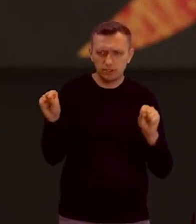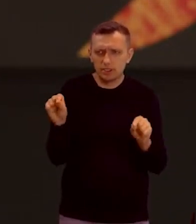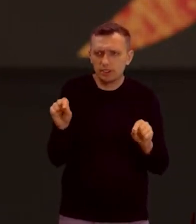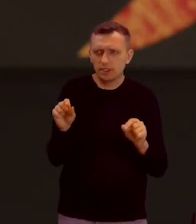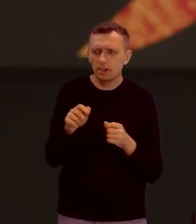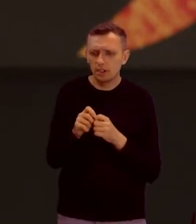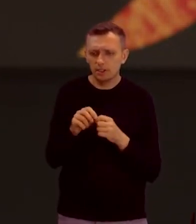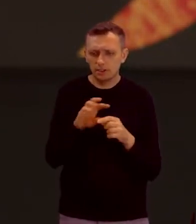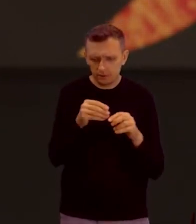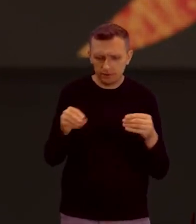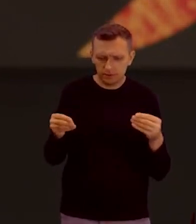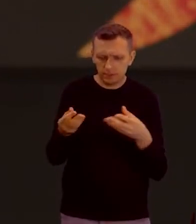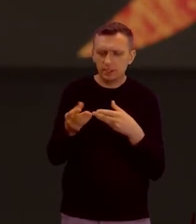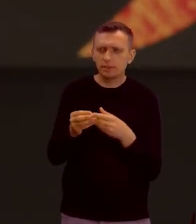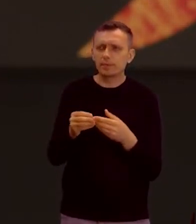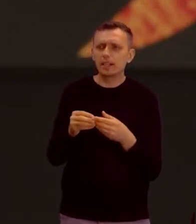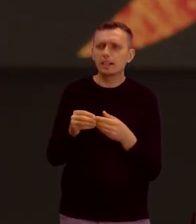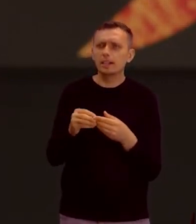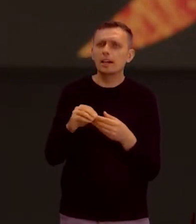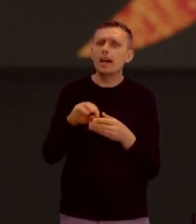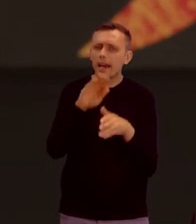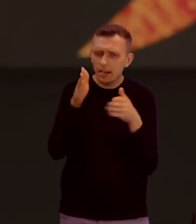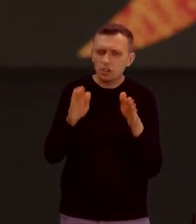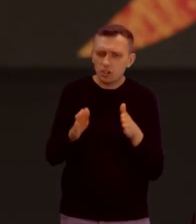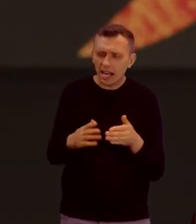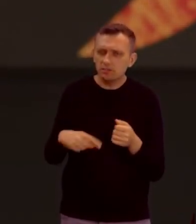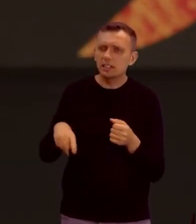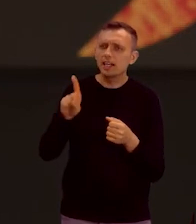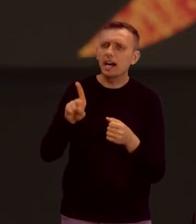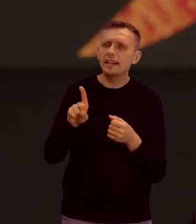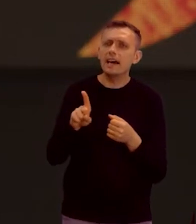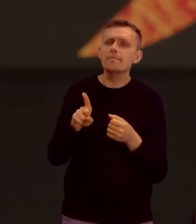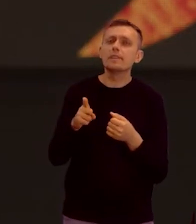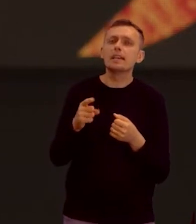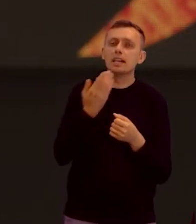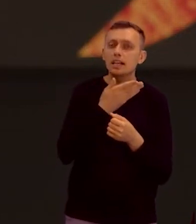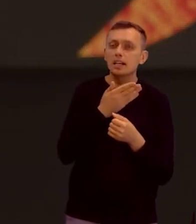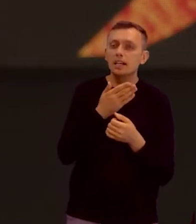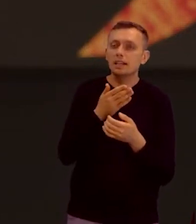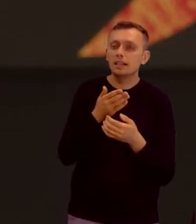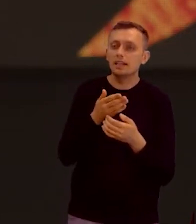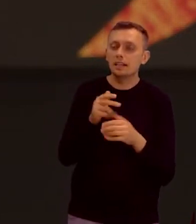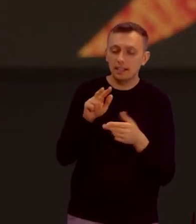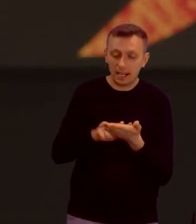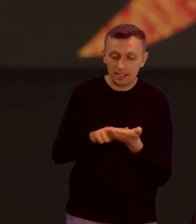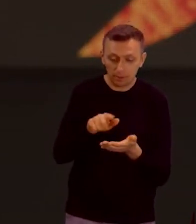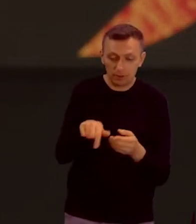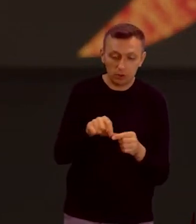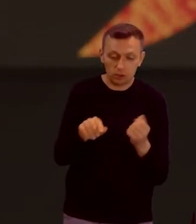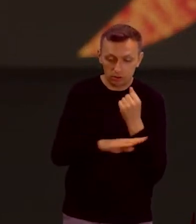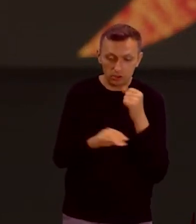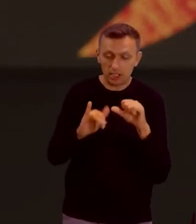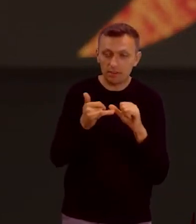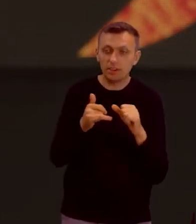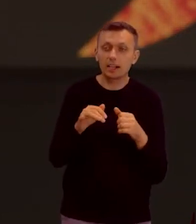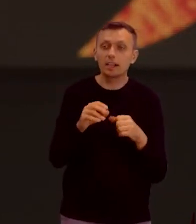dzieci. Strzała może polecieć daleko. Kto z nas wie, jak daleko zajdą nasze dzieci?